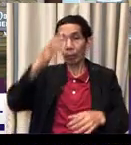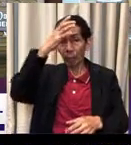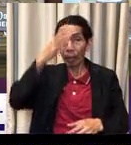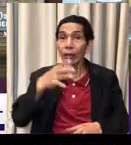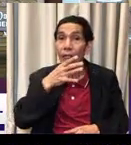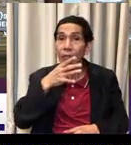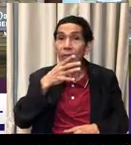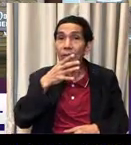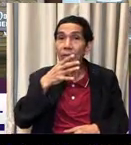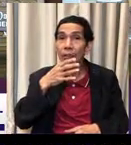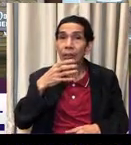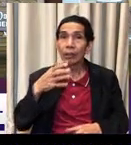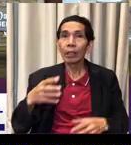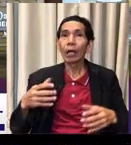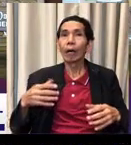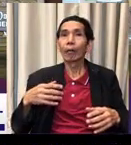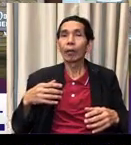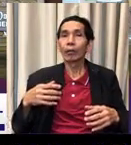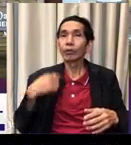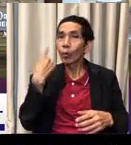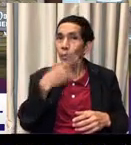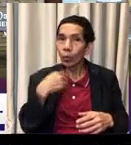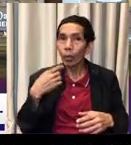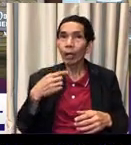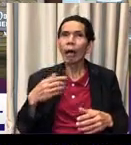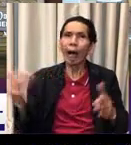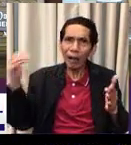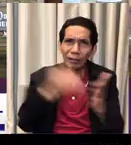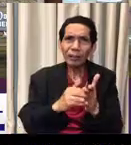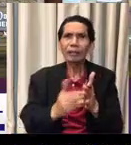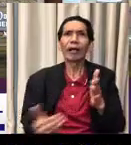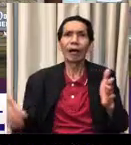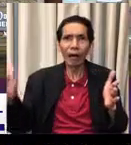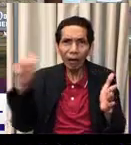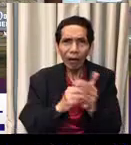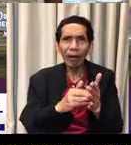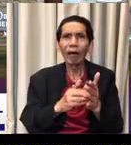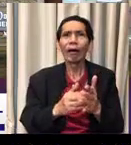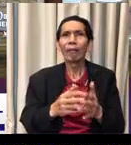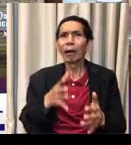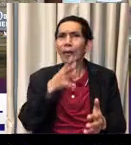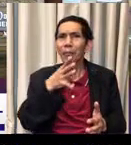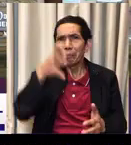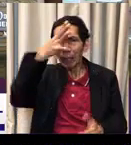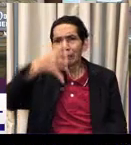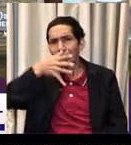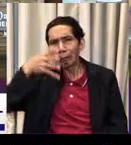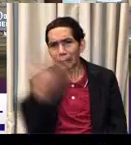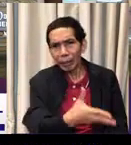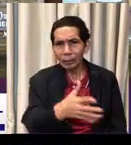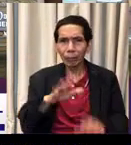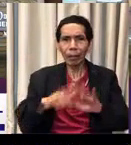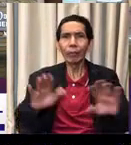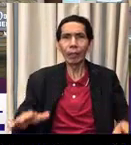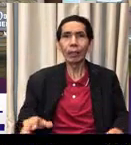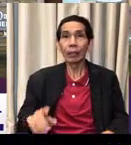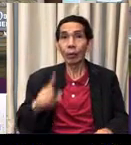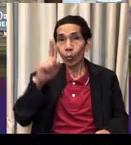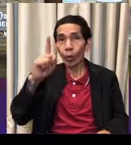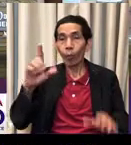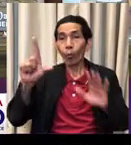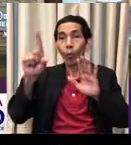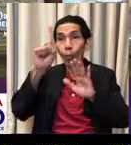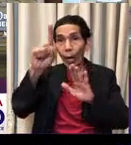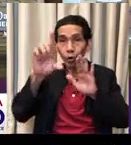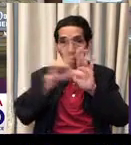di ba? Yung mga paulit-ulit na pariwarang magulang. May isang batas naman